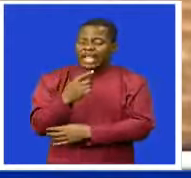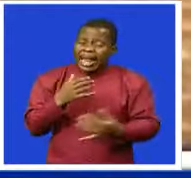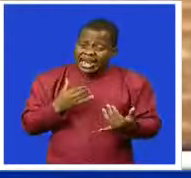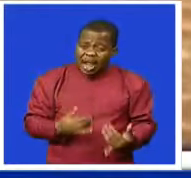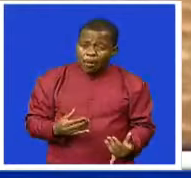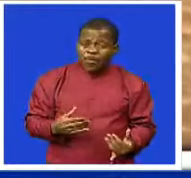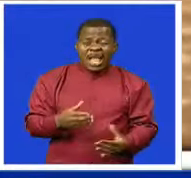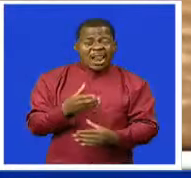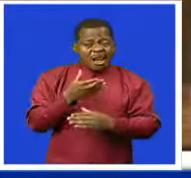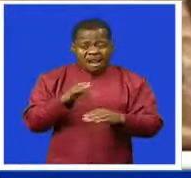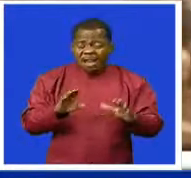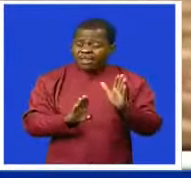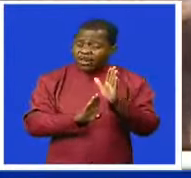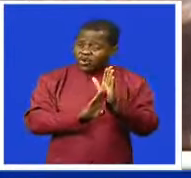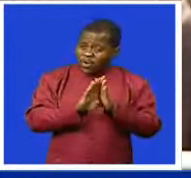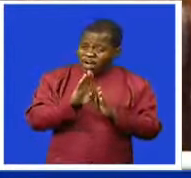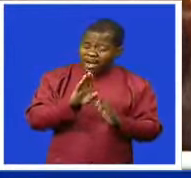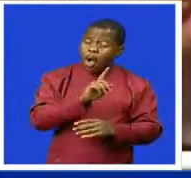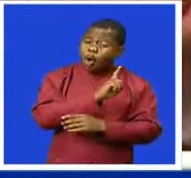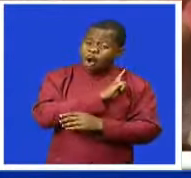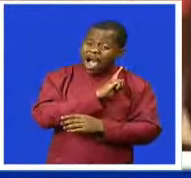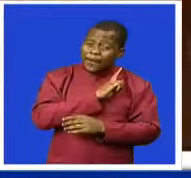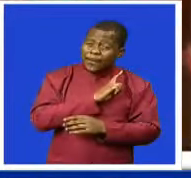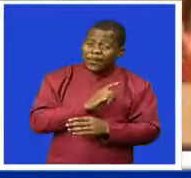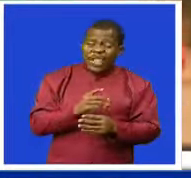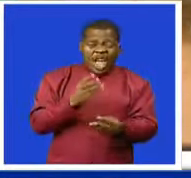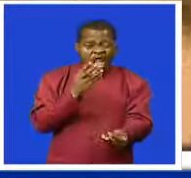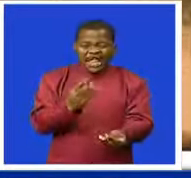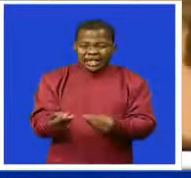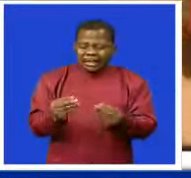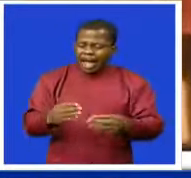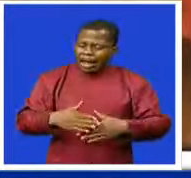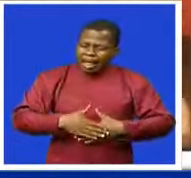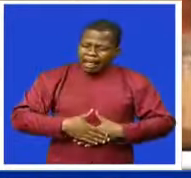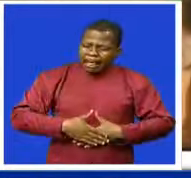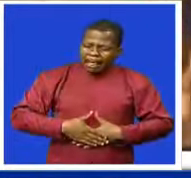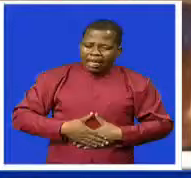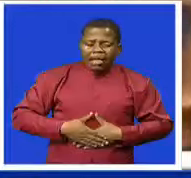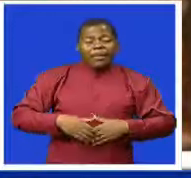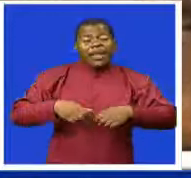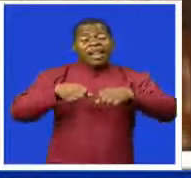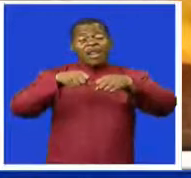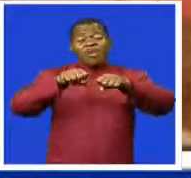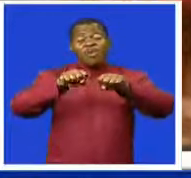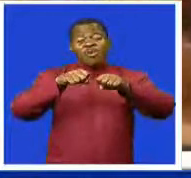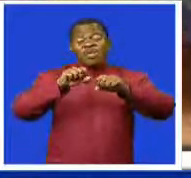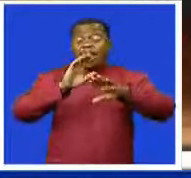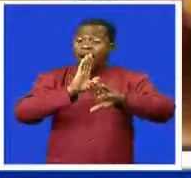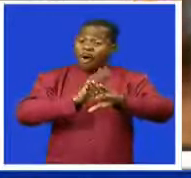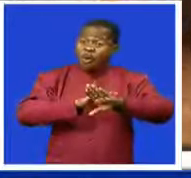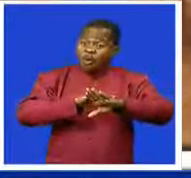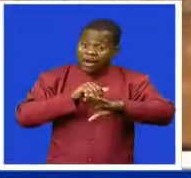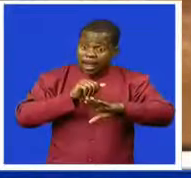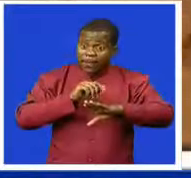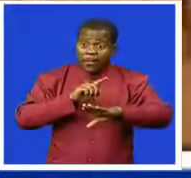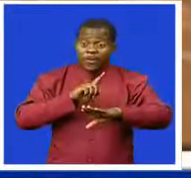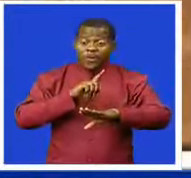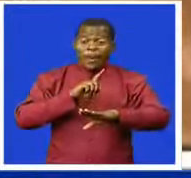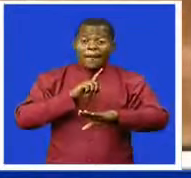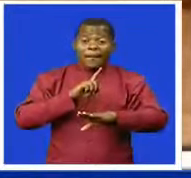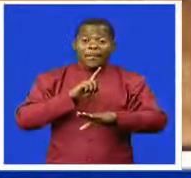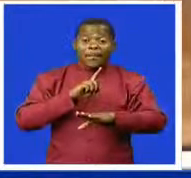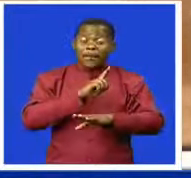eveni ngenxa yokuthi uhulumende netihlobo dengwenyama tenta siqiniseke ukuthi kudla kulethwa njalo emadladleni edlunkulu